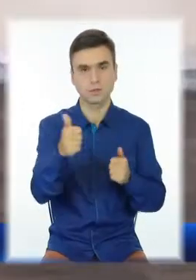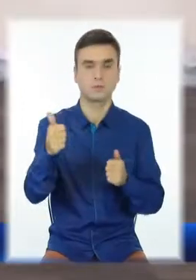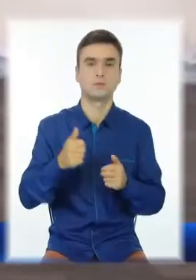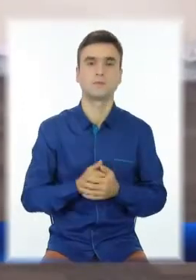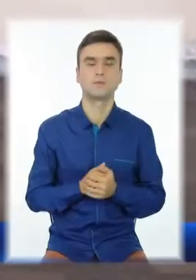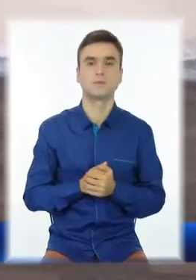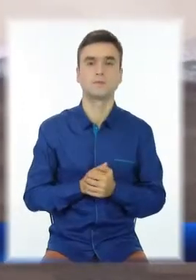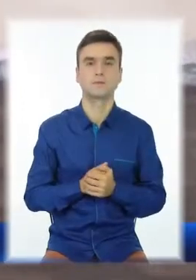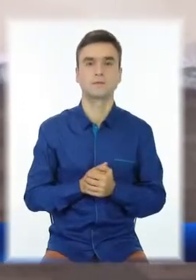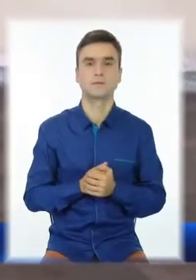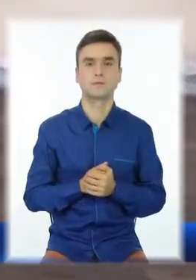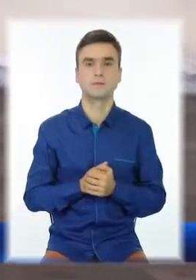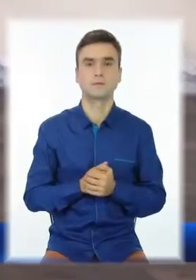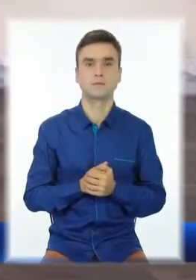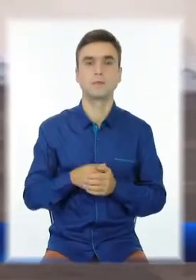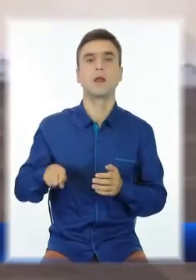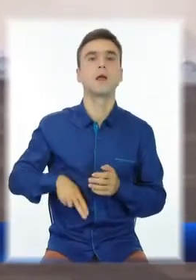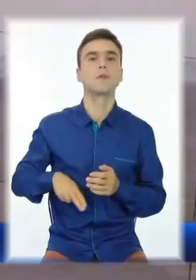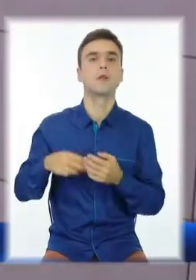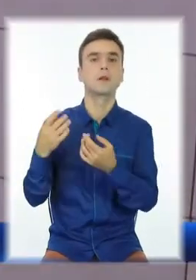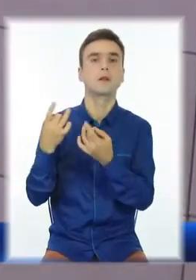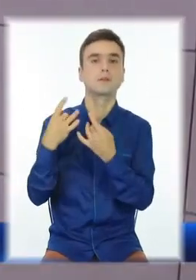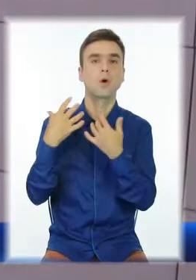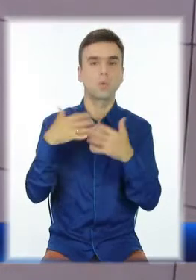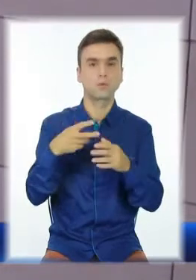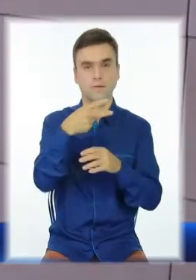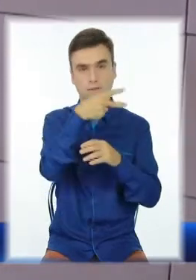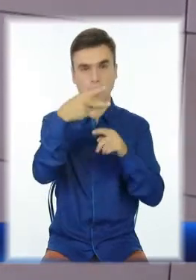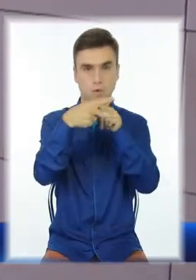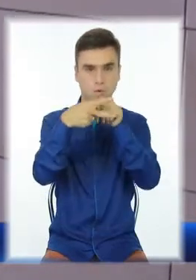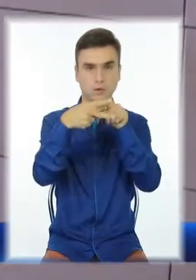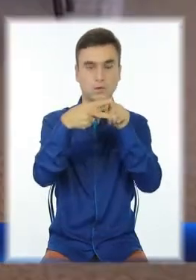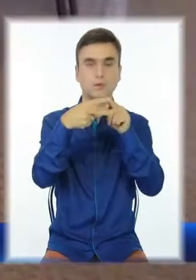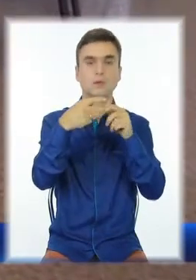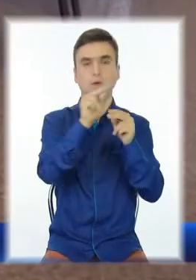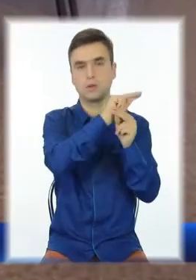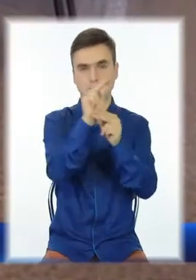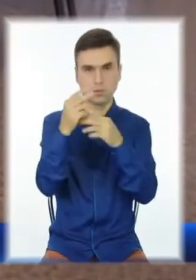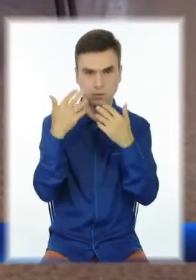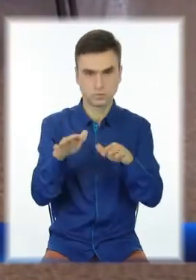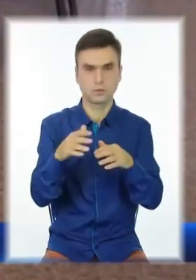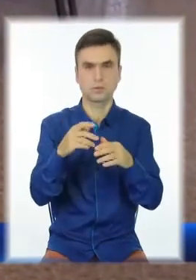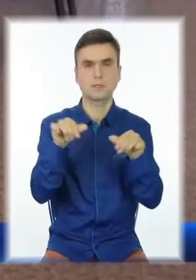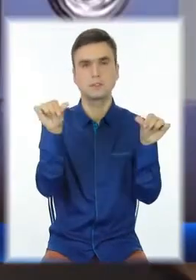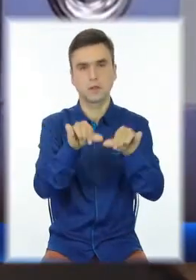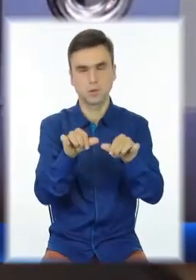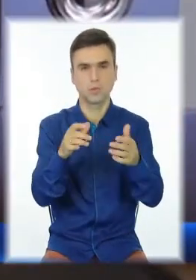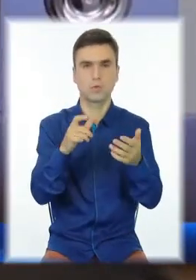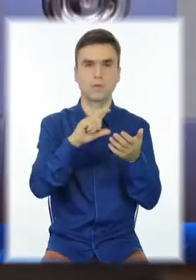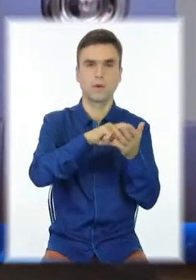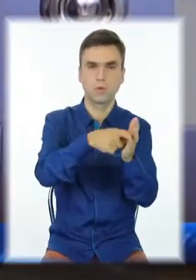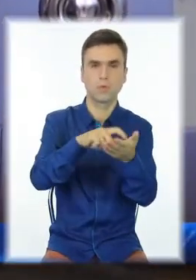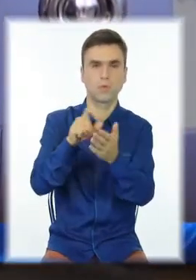найкращого. Директор розповідає, вже відремонтували другий поверх будівлі, їдальню та класні кімнати. На це з